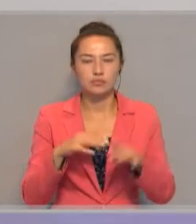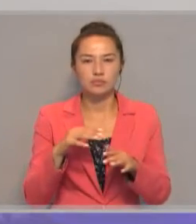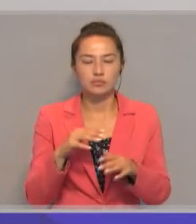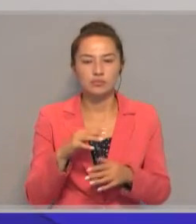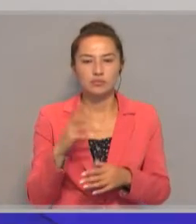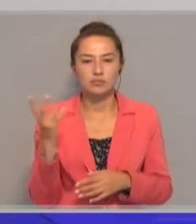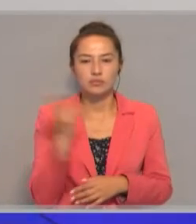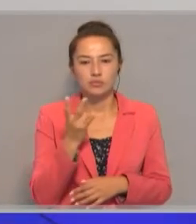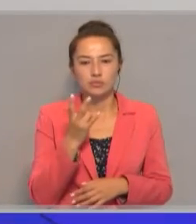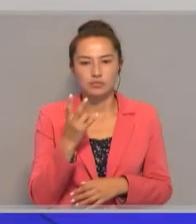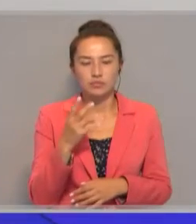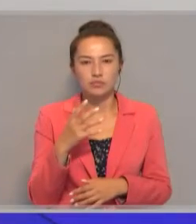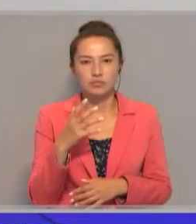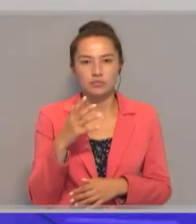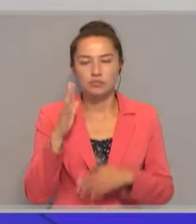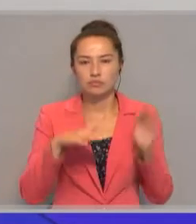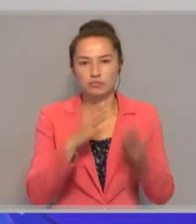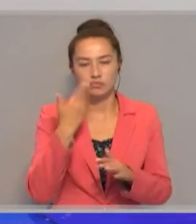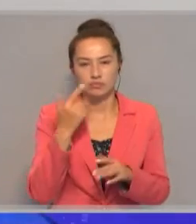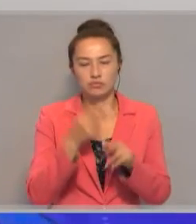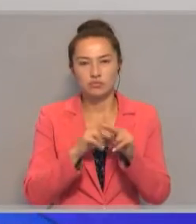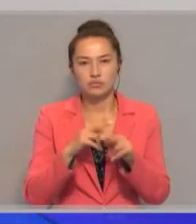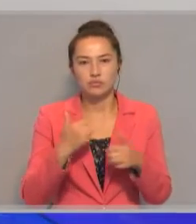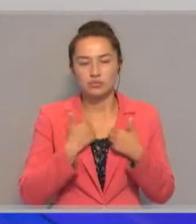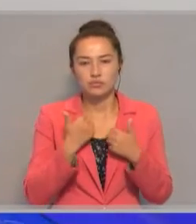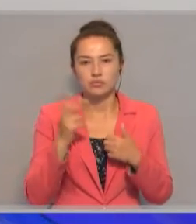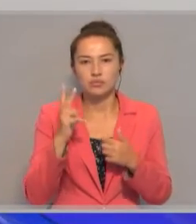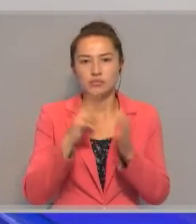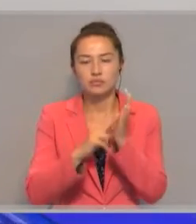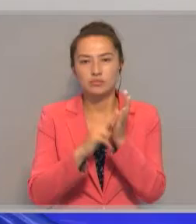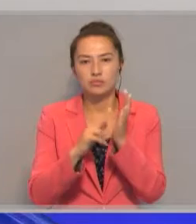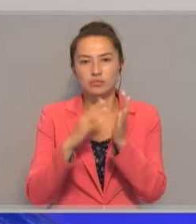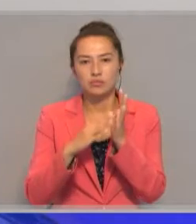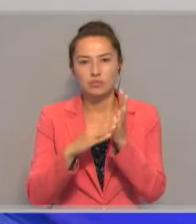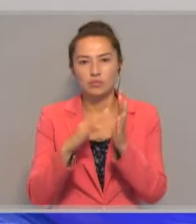дәрменсіздігіміз емес, амалымыздың жоқтығы. Соған жеткізіп келгеніне өкінеміз.